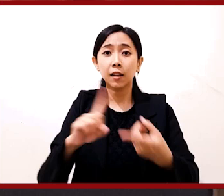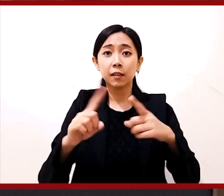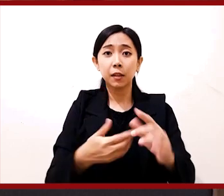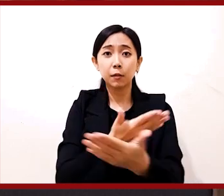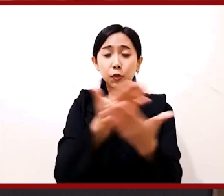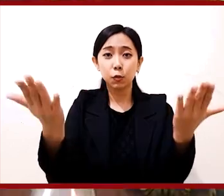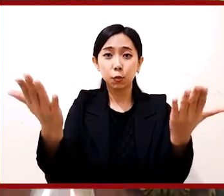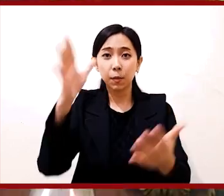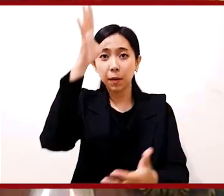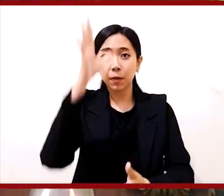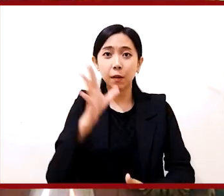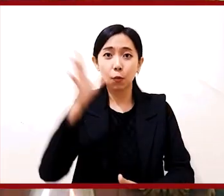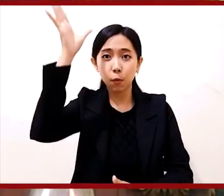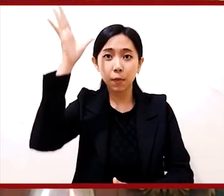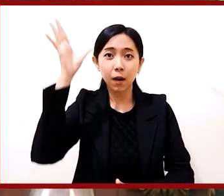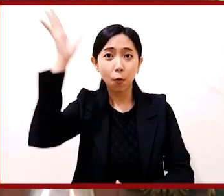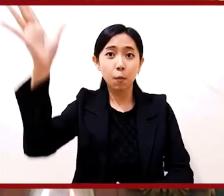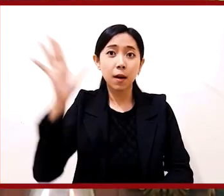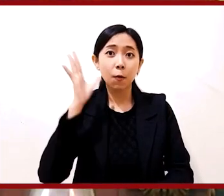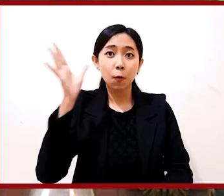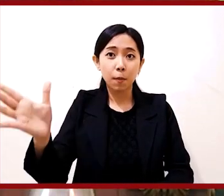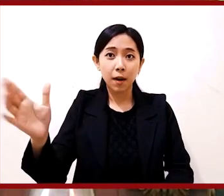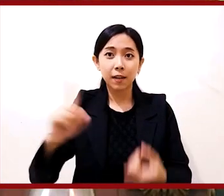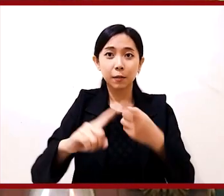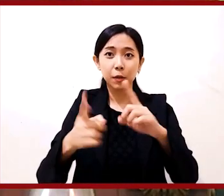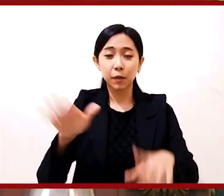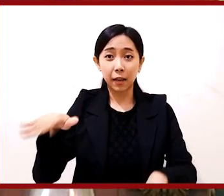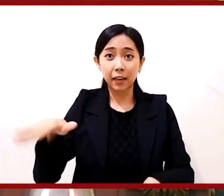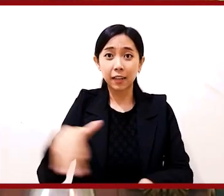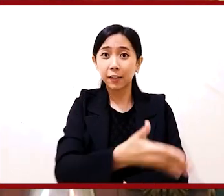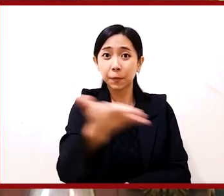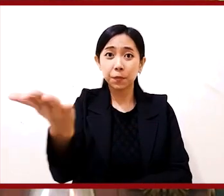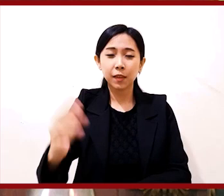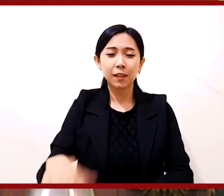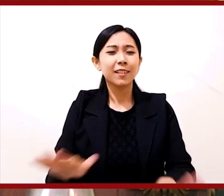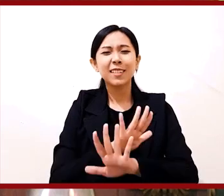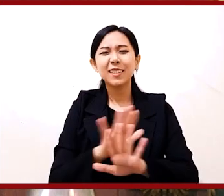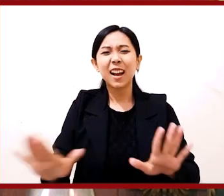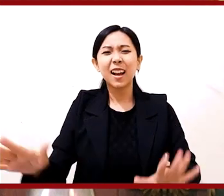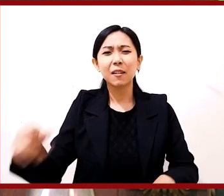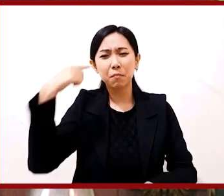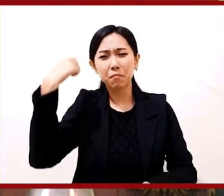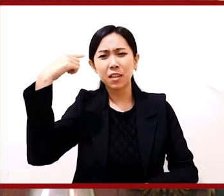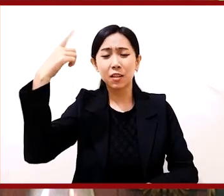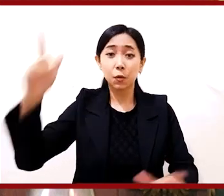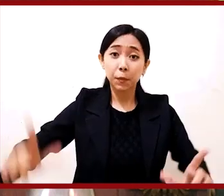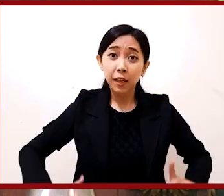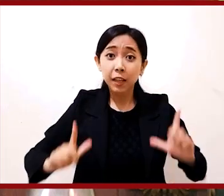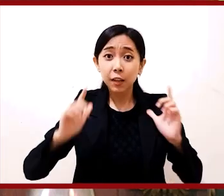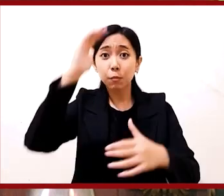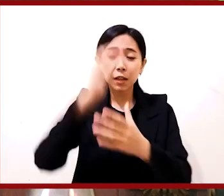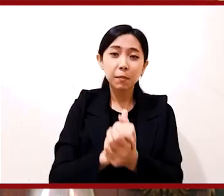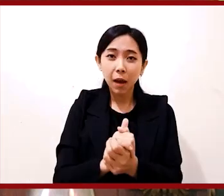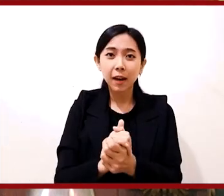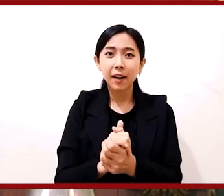Bapak, Ibu, Oma, Opa, saudara-saudara dan adik-adik semua, sekarang kita gak perlu bingung lagi.